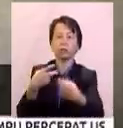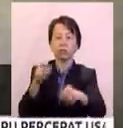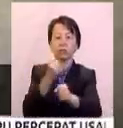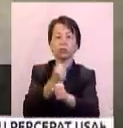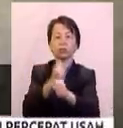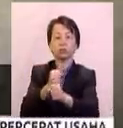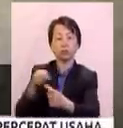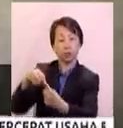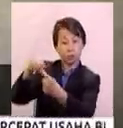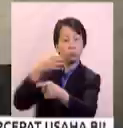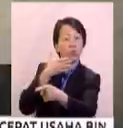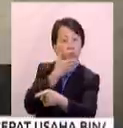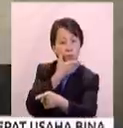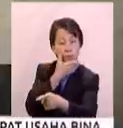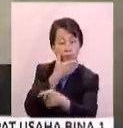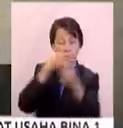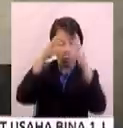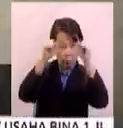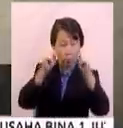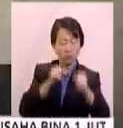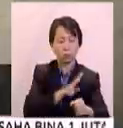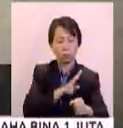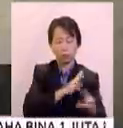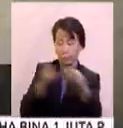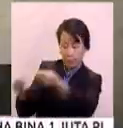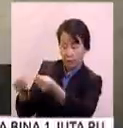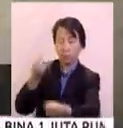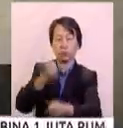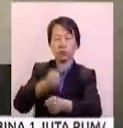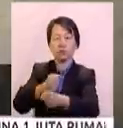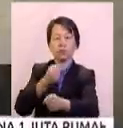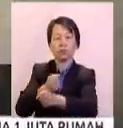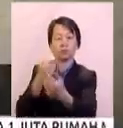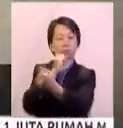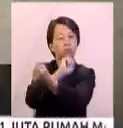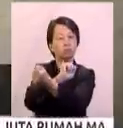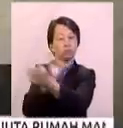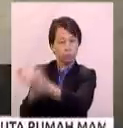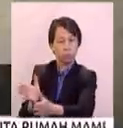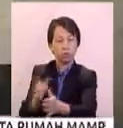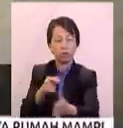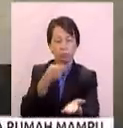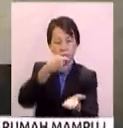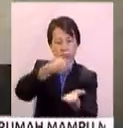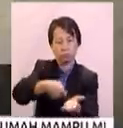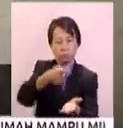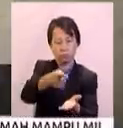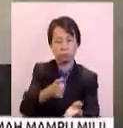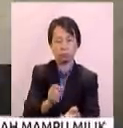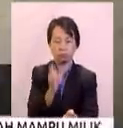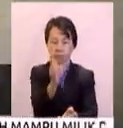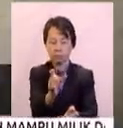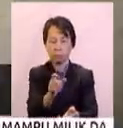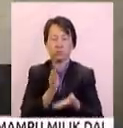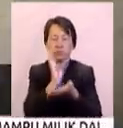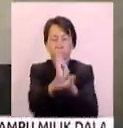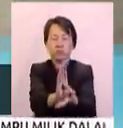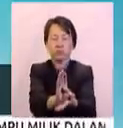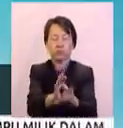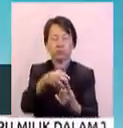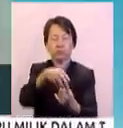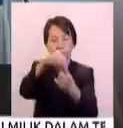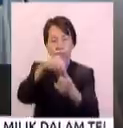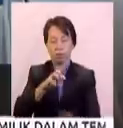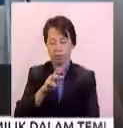muda. Majikannya berikan mereka peluang kedua, pekerjaan akan dapat tax break dan tax incentive khas